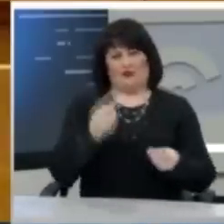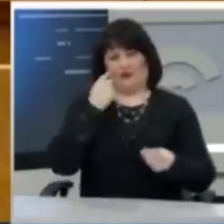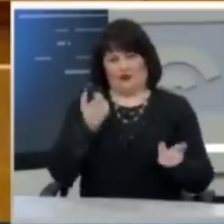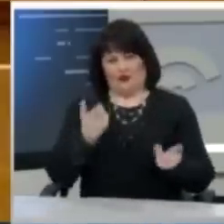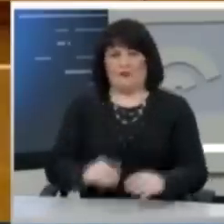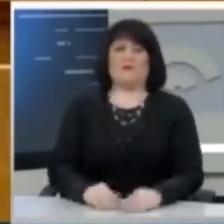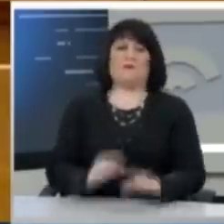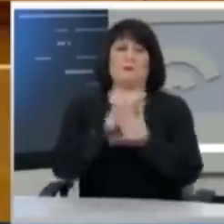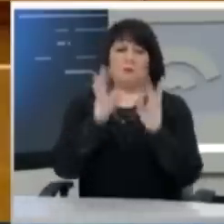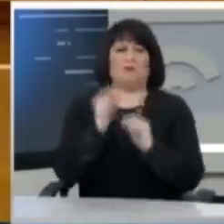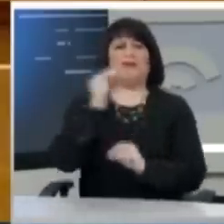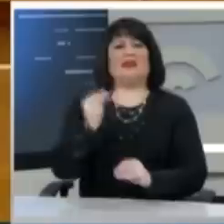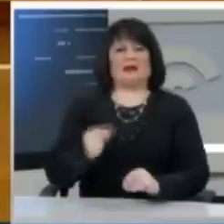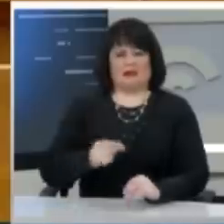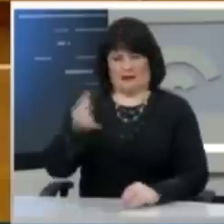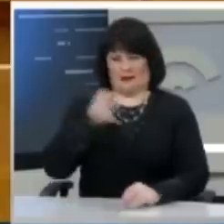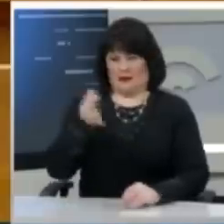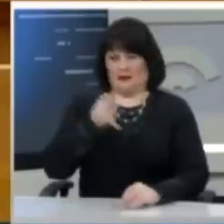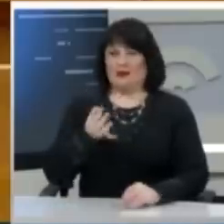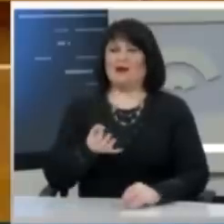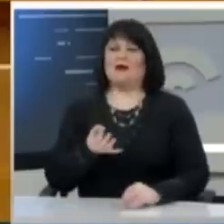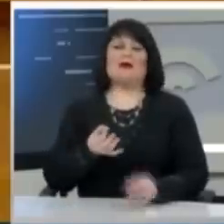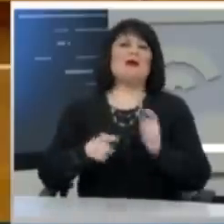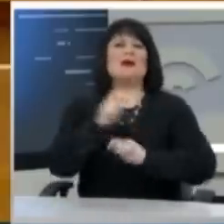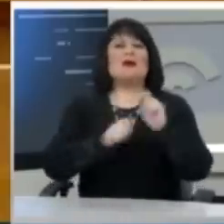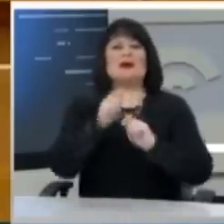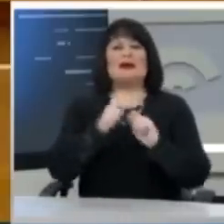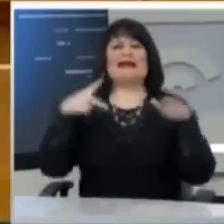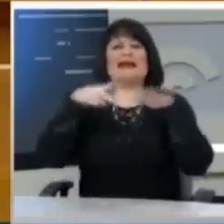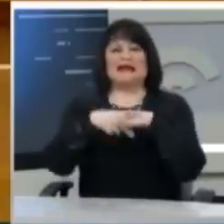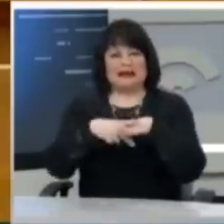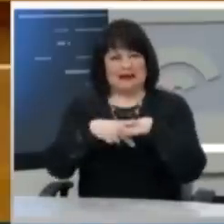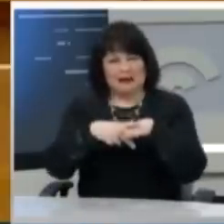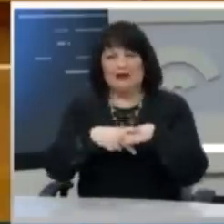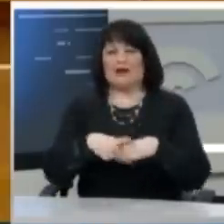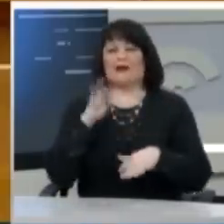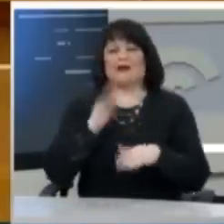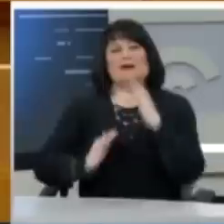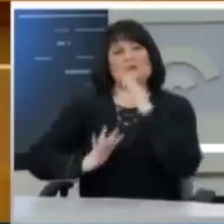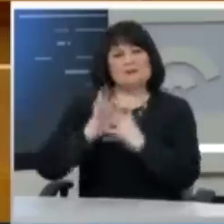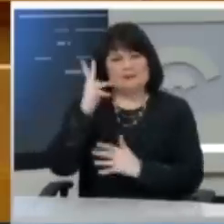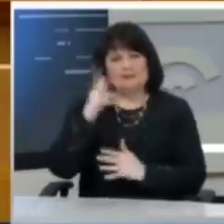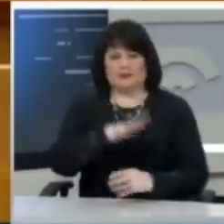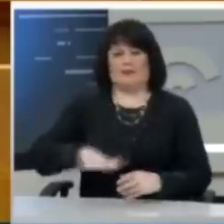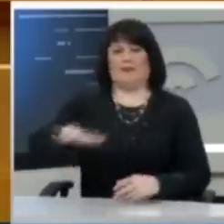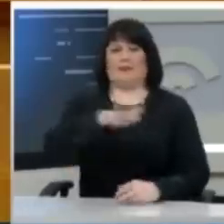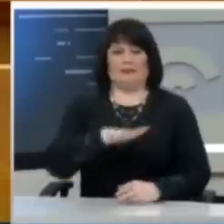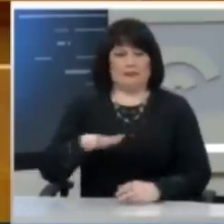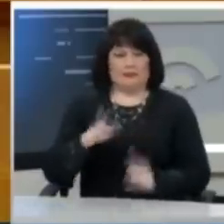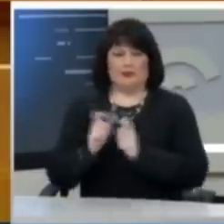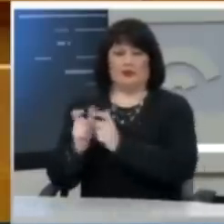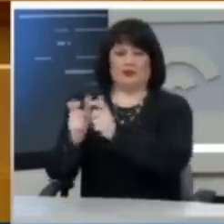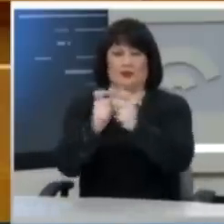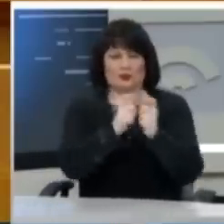Και αυτά, όπως λένε, για τη δημιουργία ταμείου για τη βιώσιμη ανάπτυξη της Υπαίθρου, για